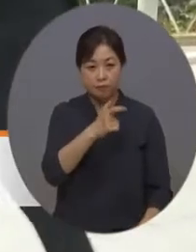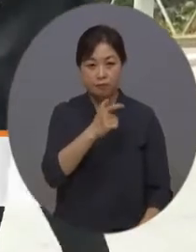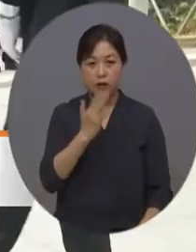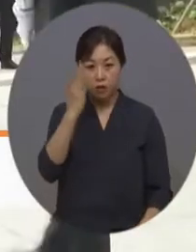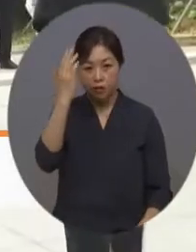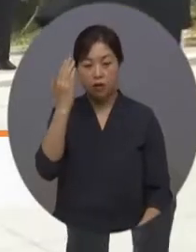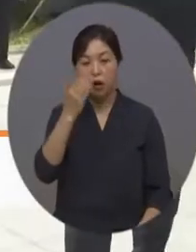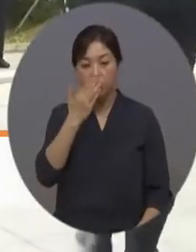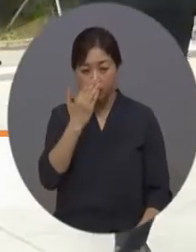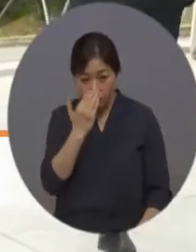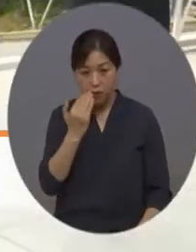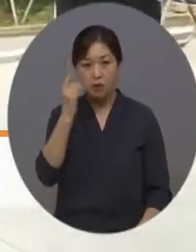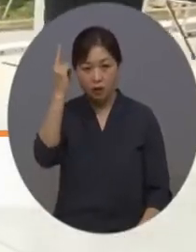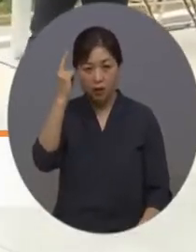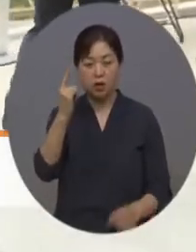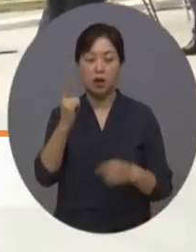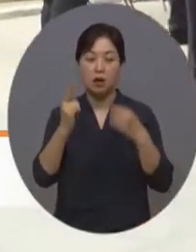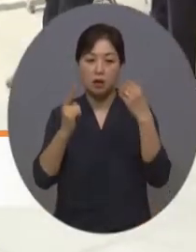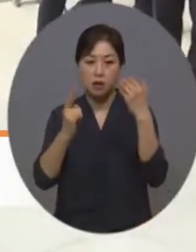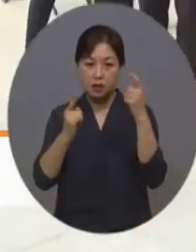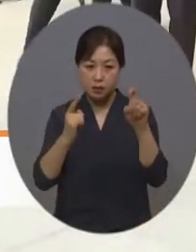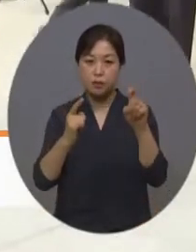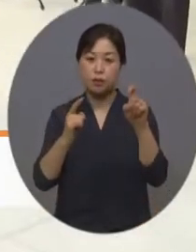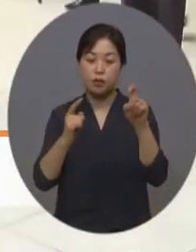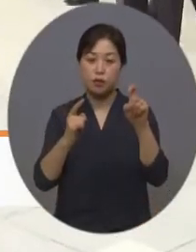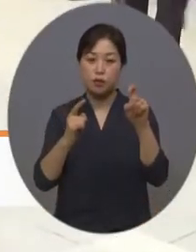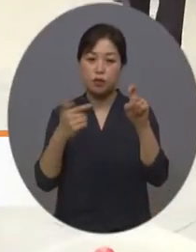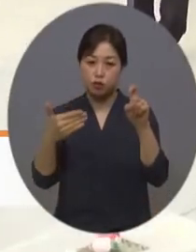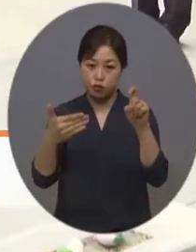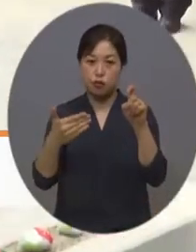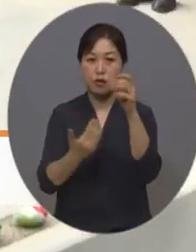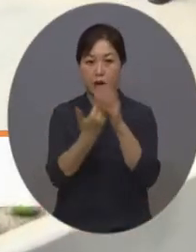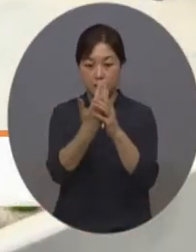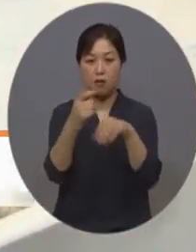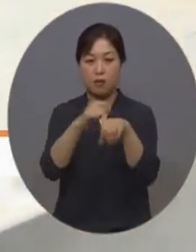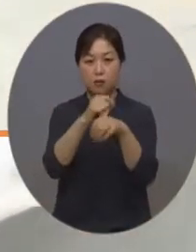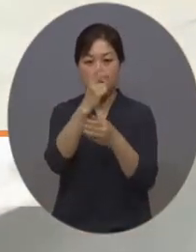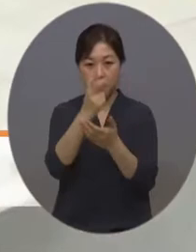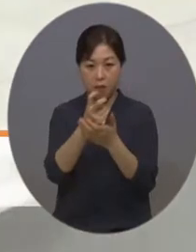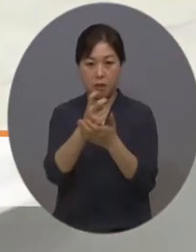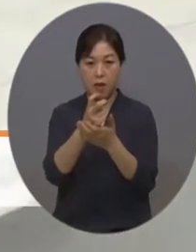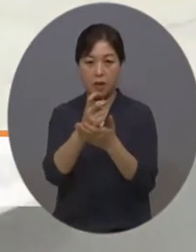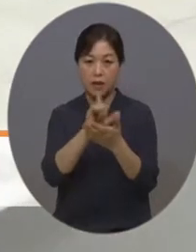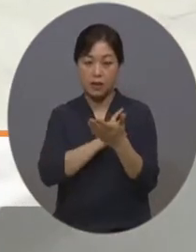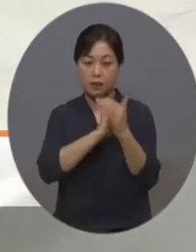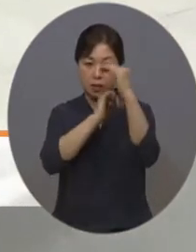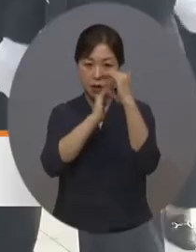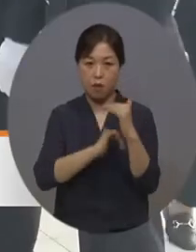사건 진상규명과 희생자 명예회복에 관한 특별법의 법안명을